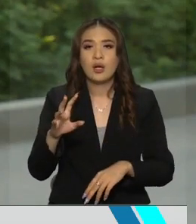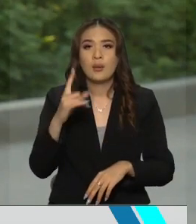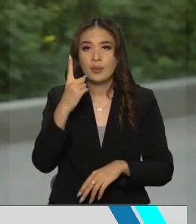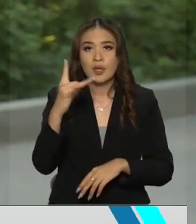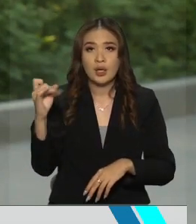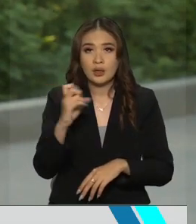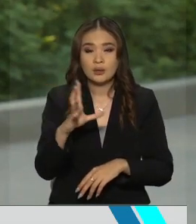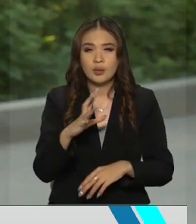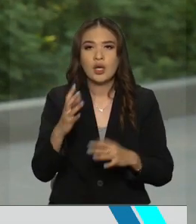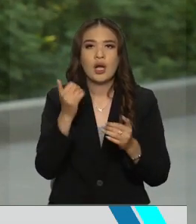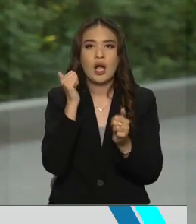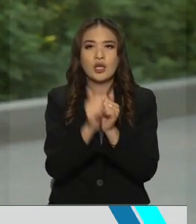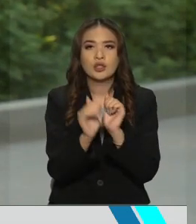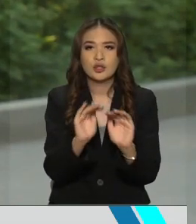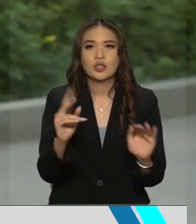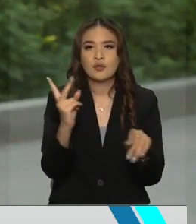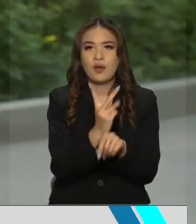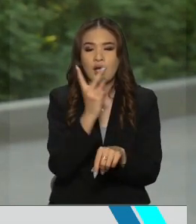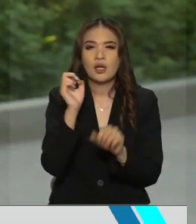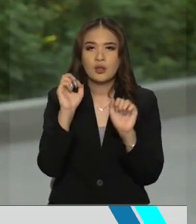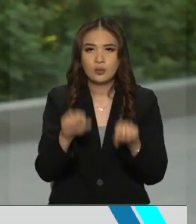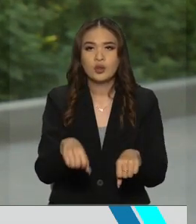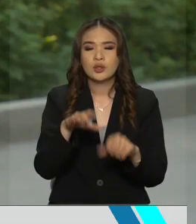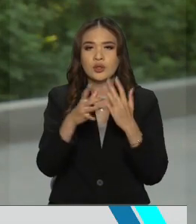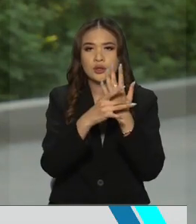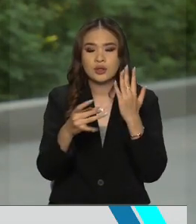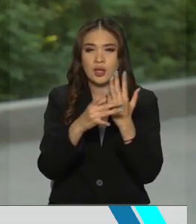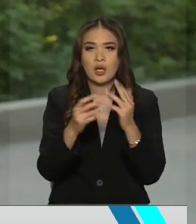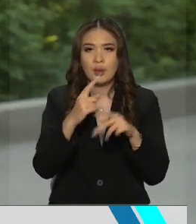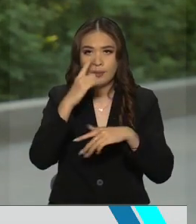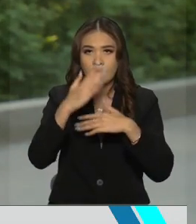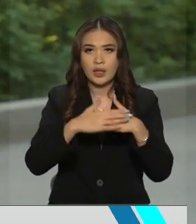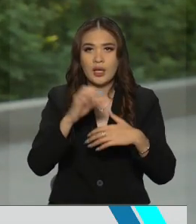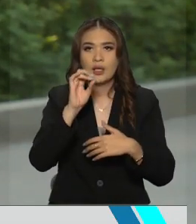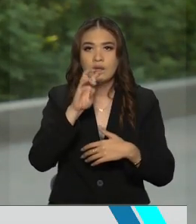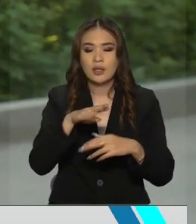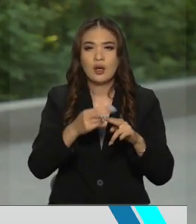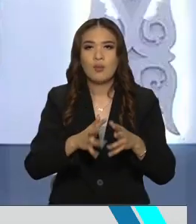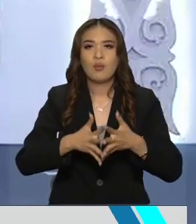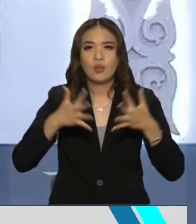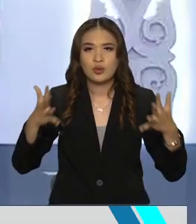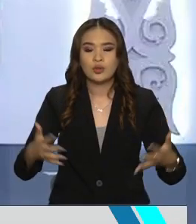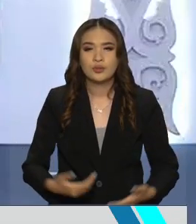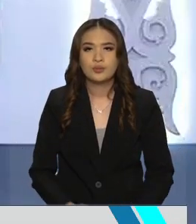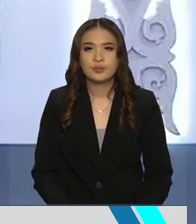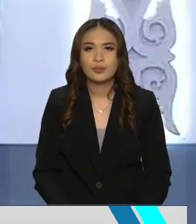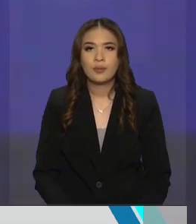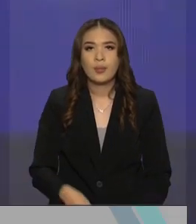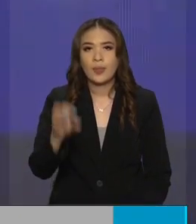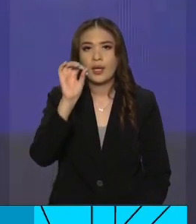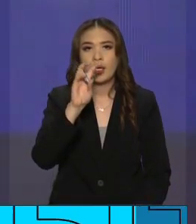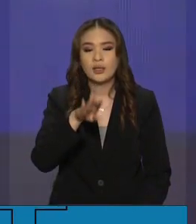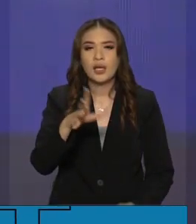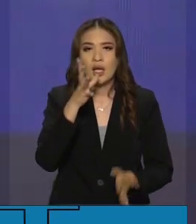тапсырса, қазір әр балаға екі рет тест тапсыруға мүмкіндік бар. Биылғы ұбытының артықшылығы да осында. ұбыты